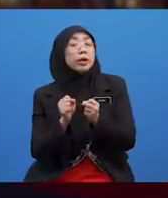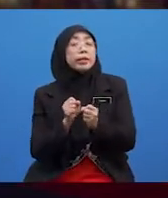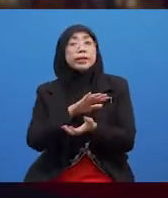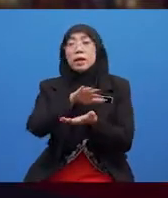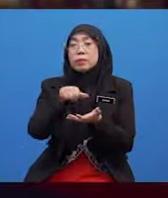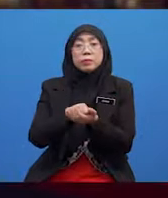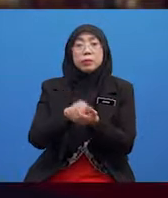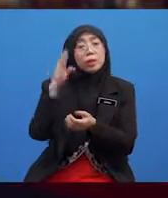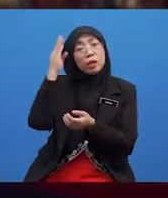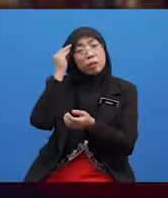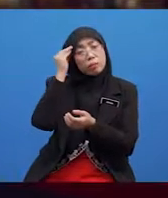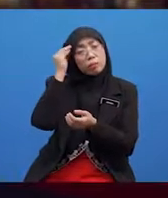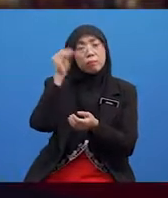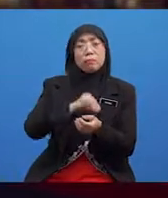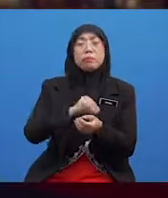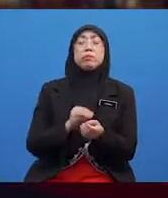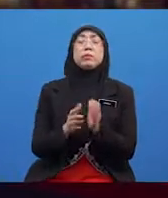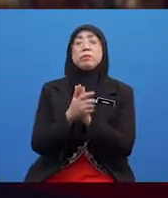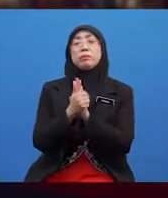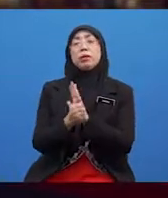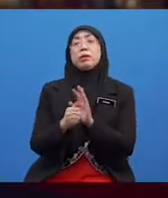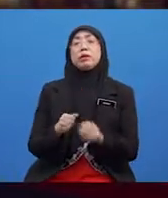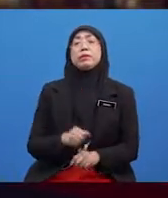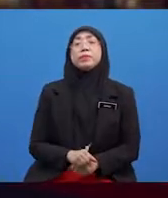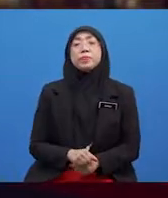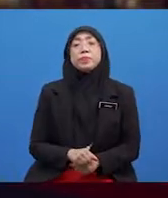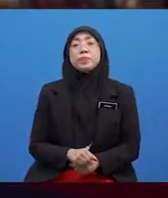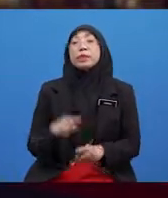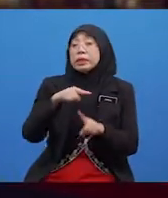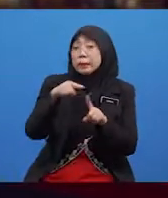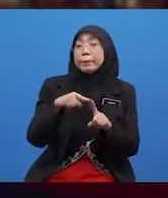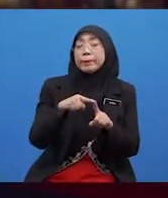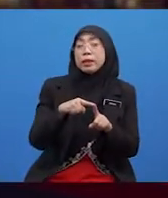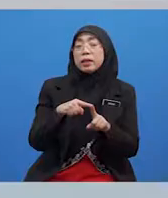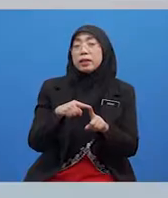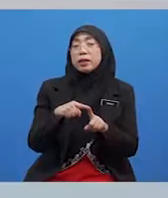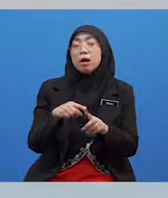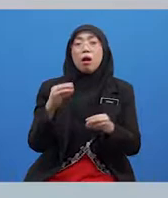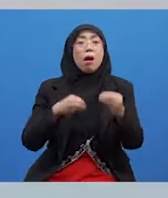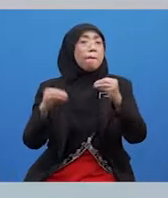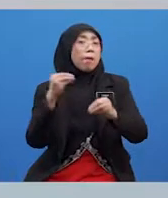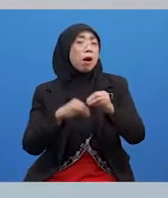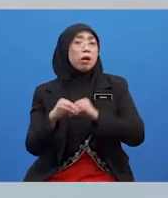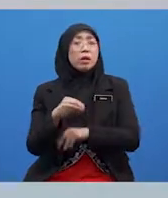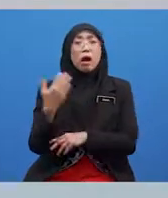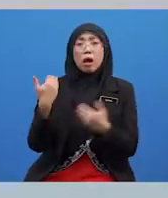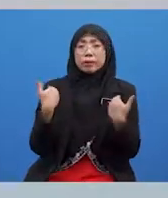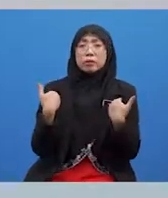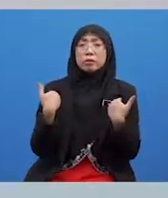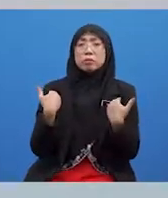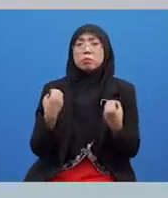mengikut kemampuan tekniknya untuk mencapai matlamat dan menewaskan pihak lawan. Keunikan